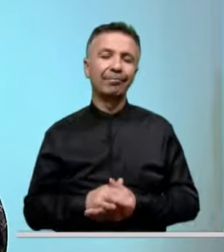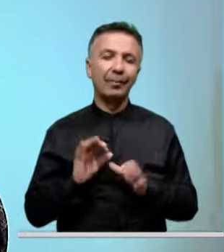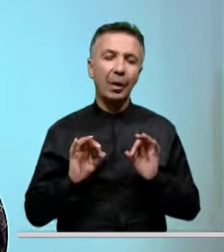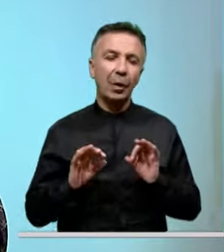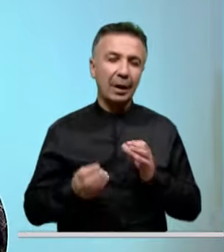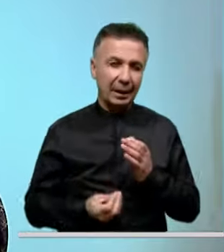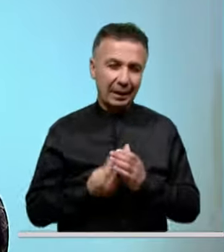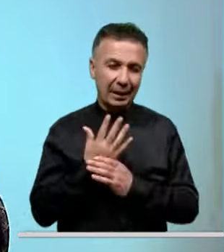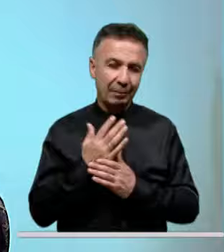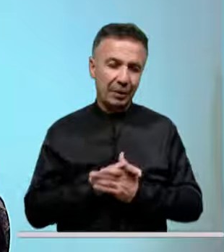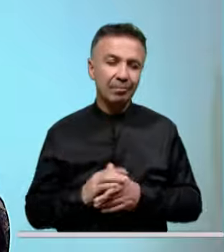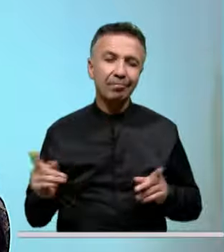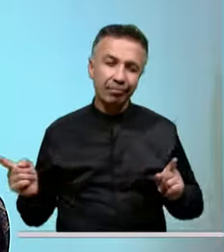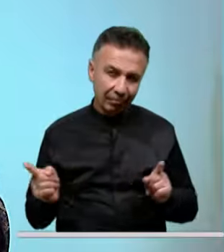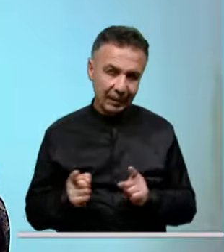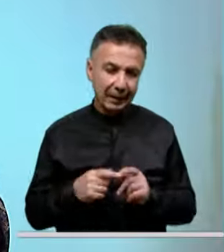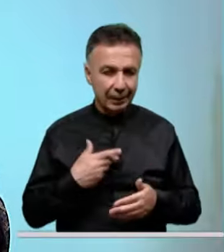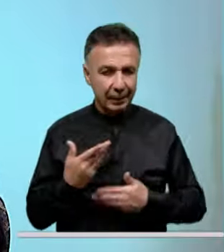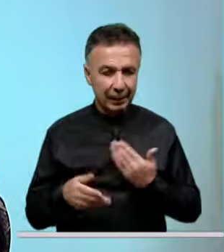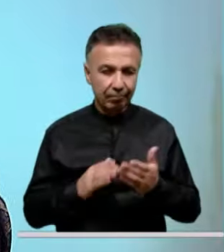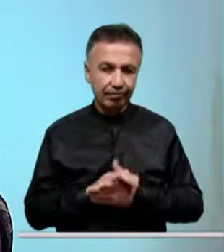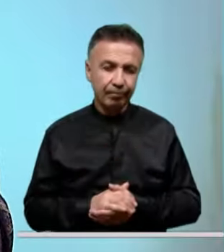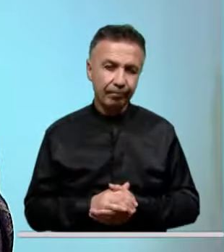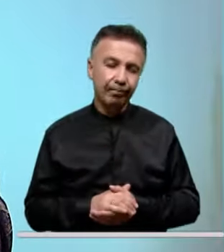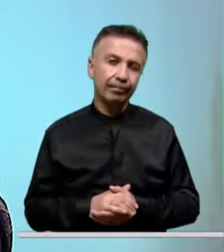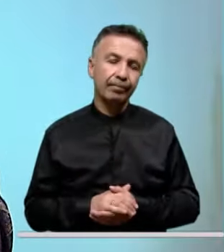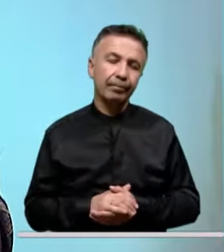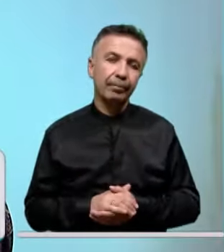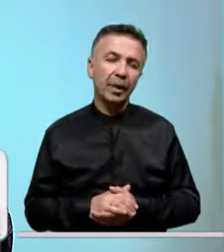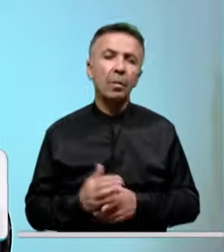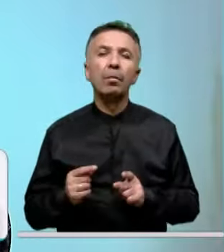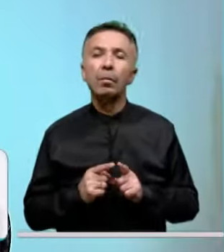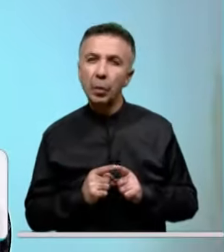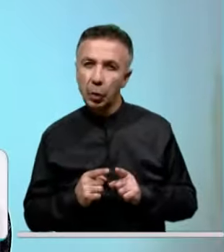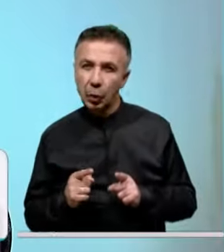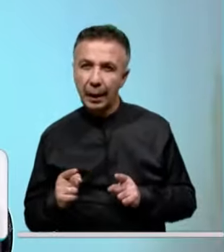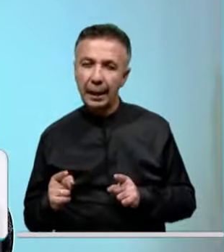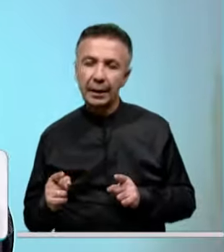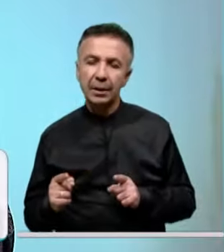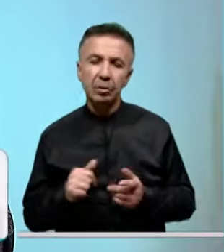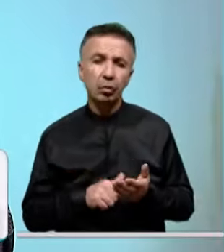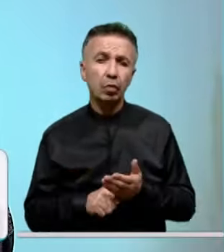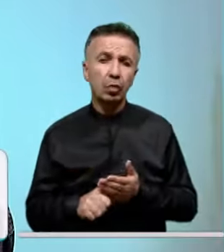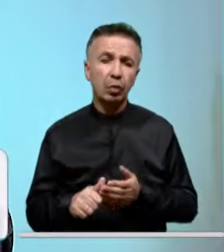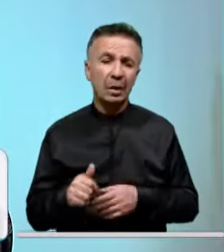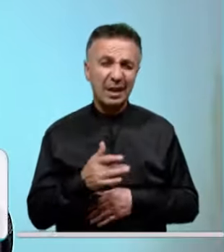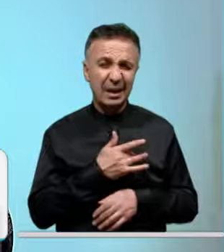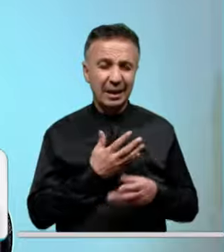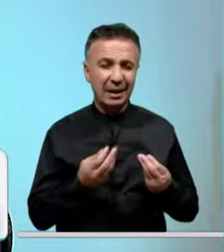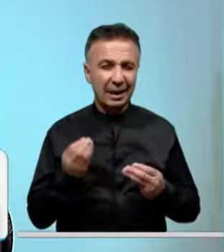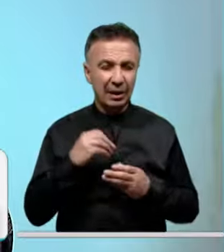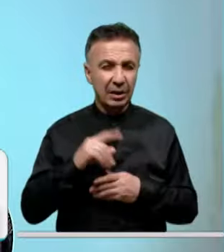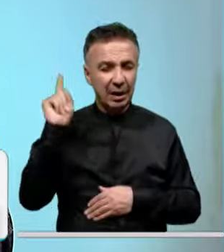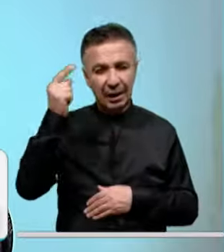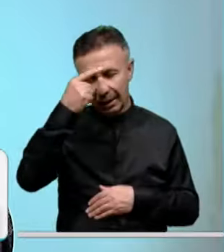yaratmış. Hasılı bu biyolojik devinim, bu süreç bütün canlılar için Cenab-ı Hakk'ın